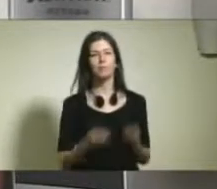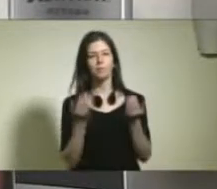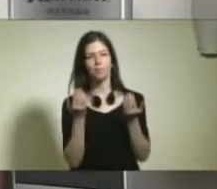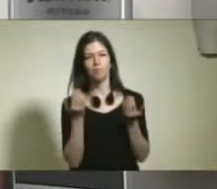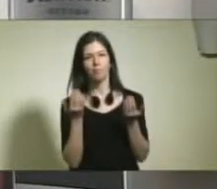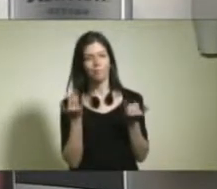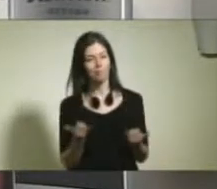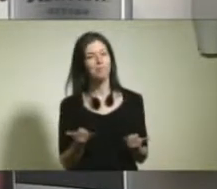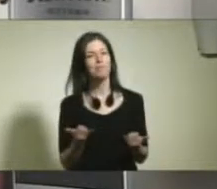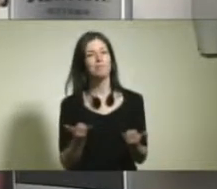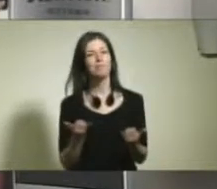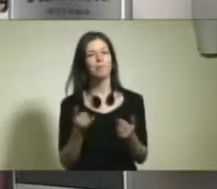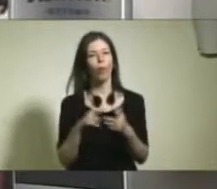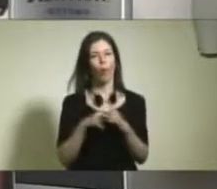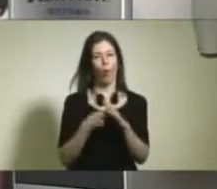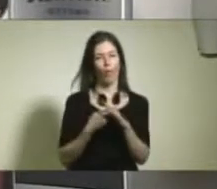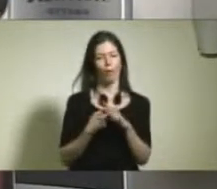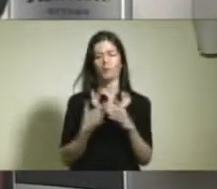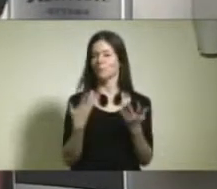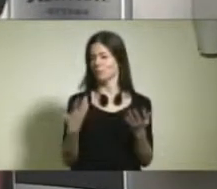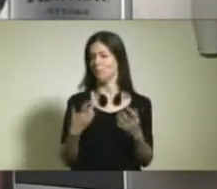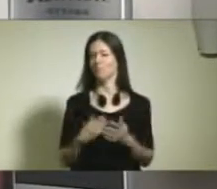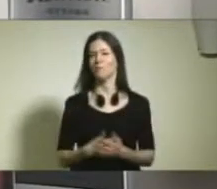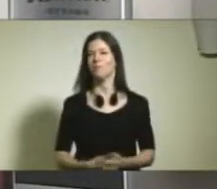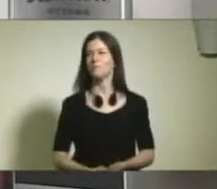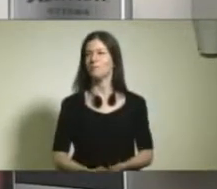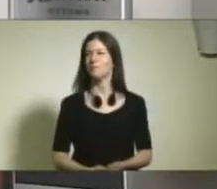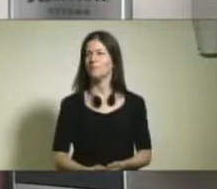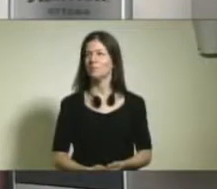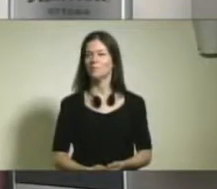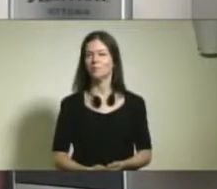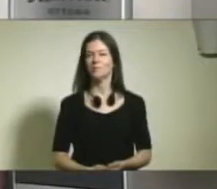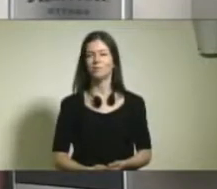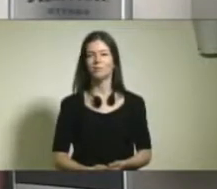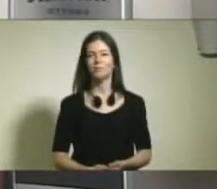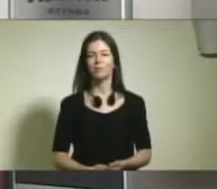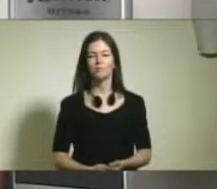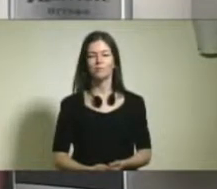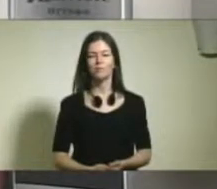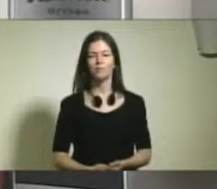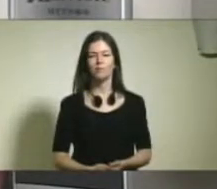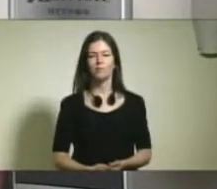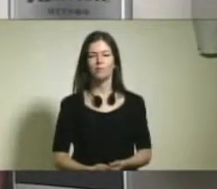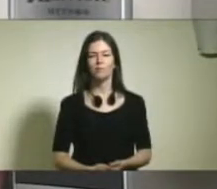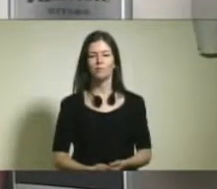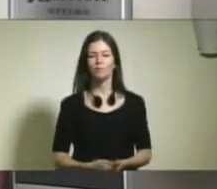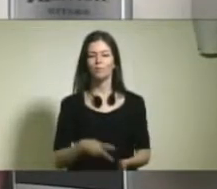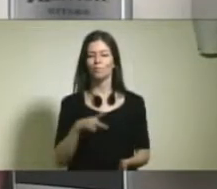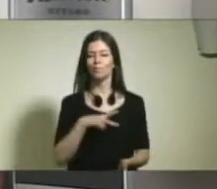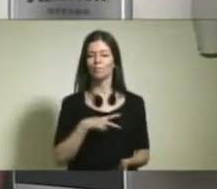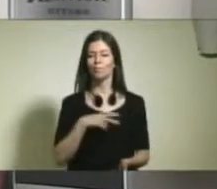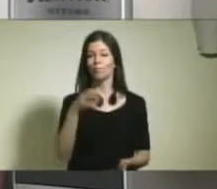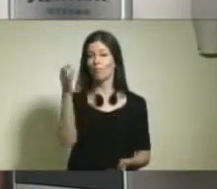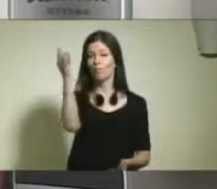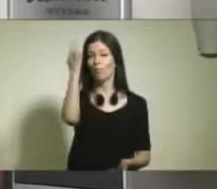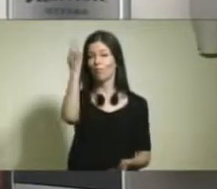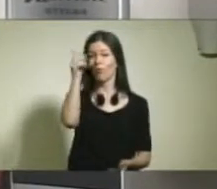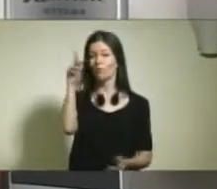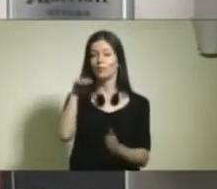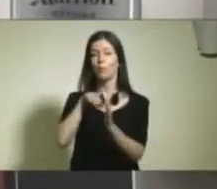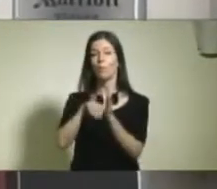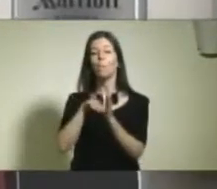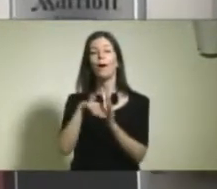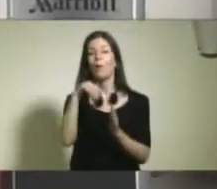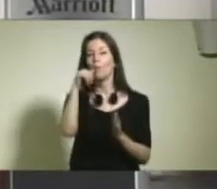Je vais commencer un peu sans les transparents. Donc alors, notre banque postale française, donc